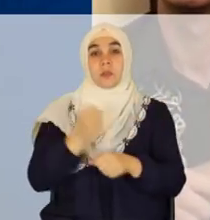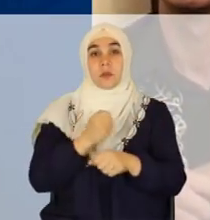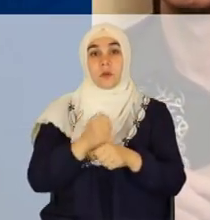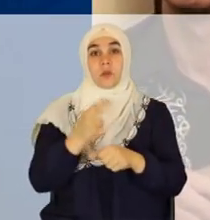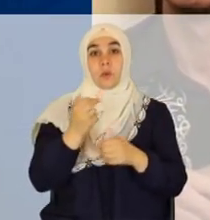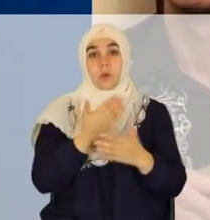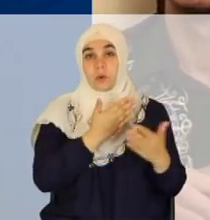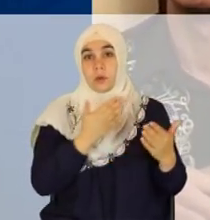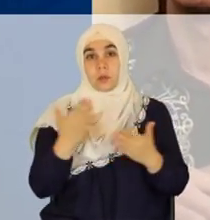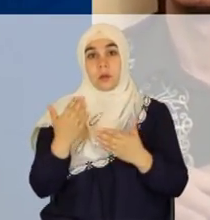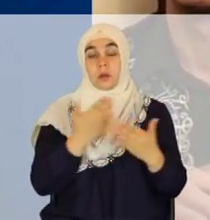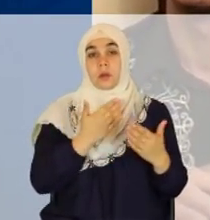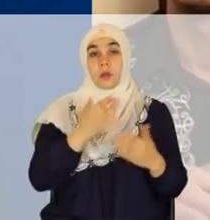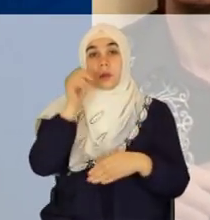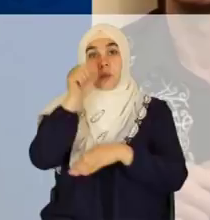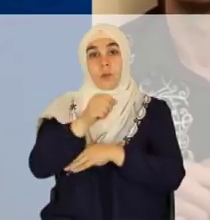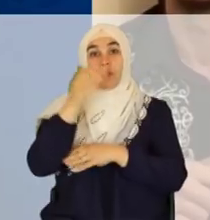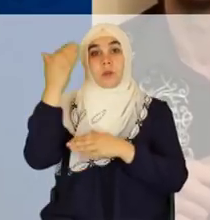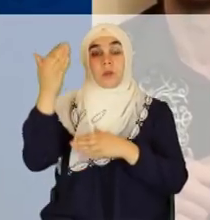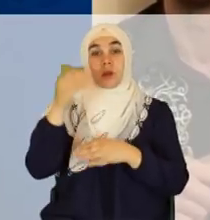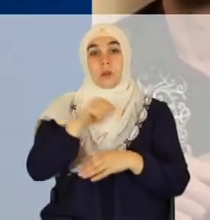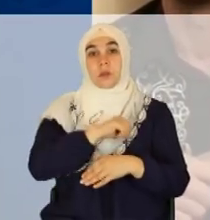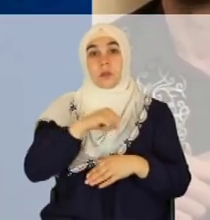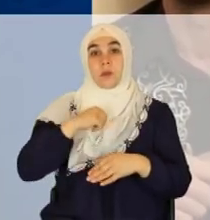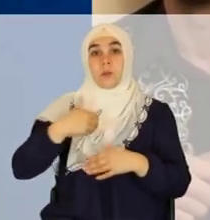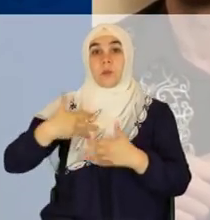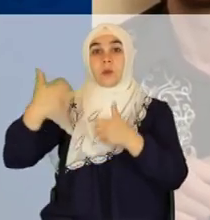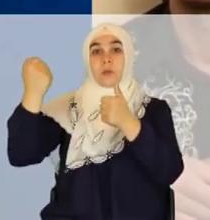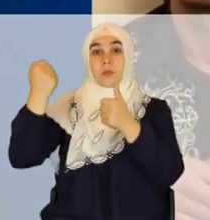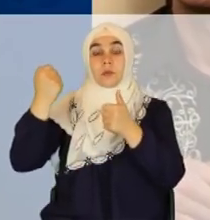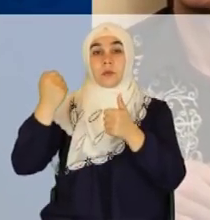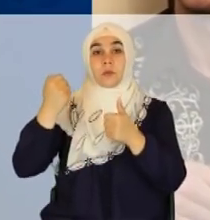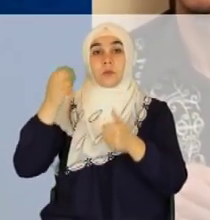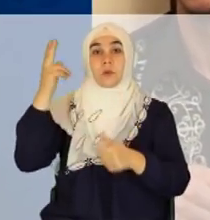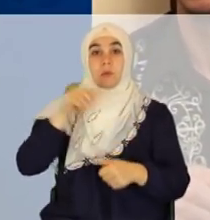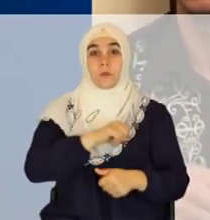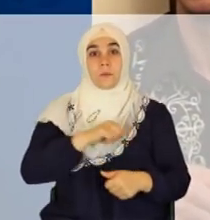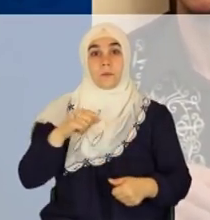hatm-ı Kur'anlar ibadetlerini dergahında kabul eylesin.